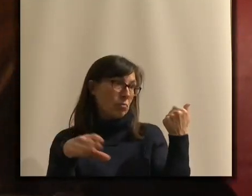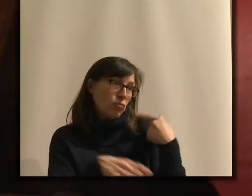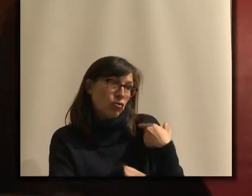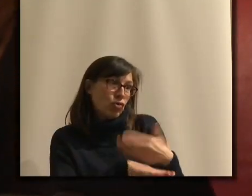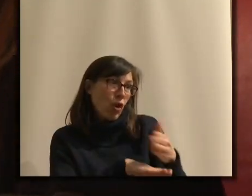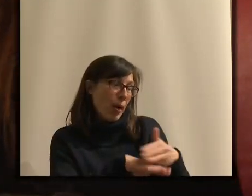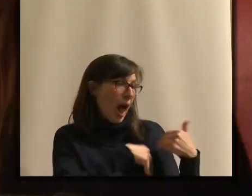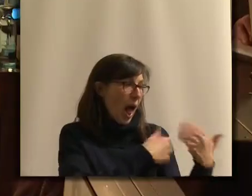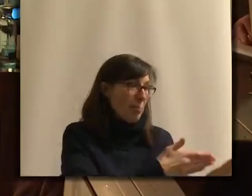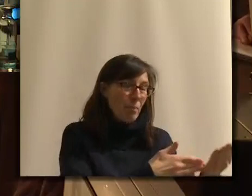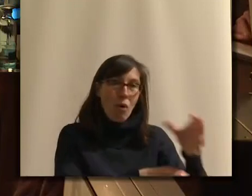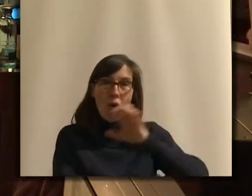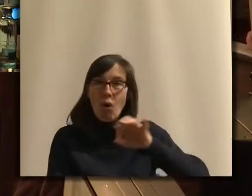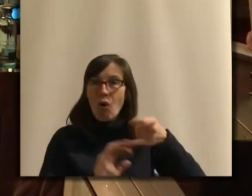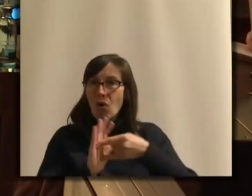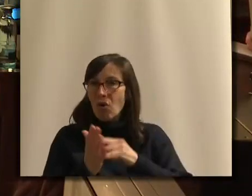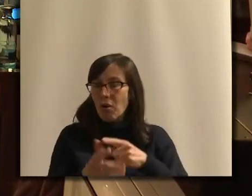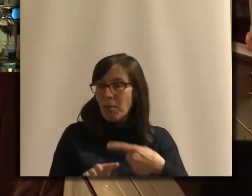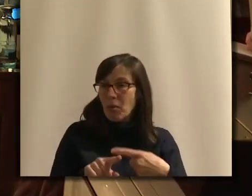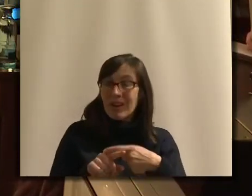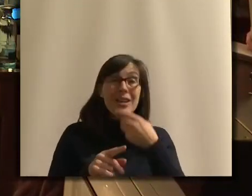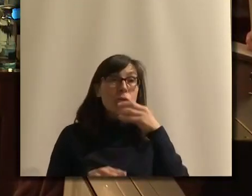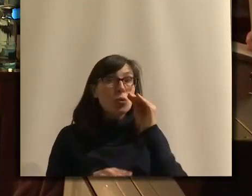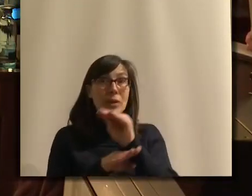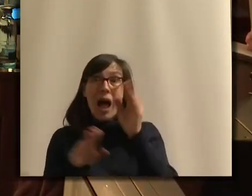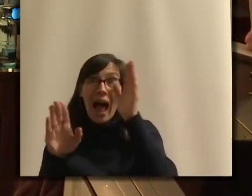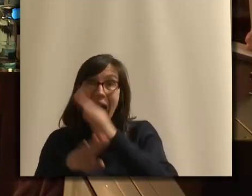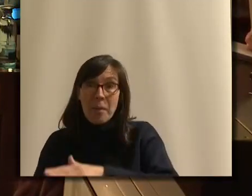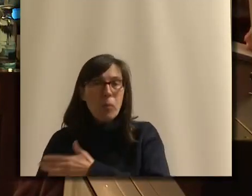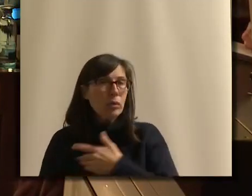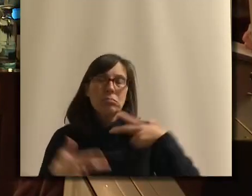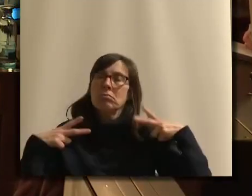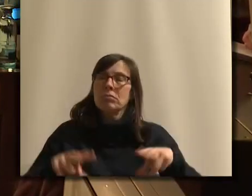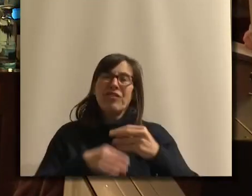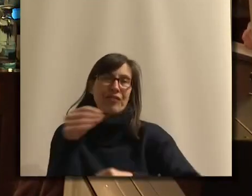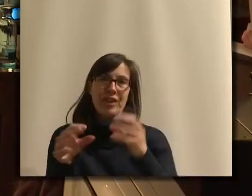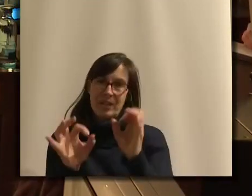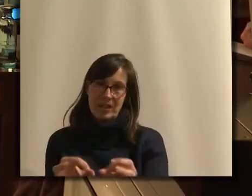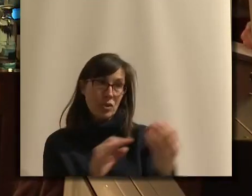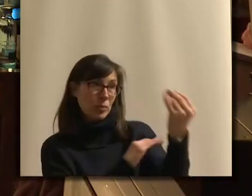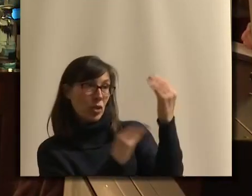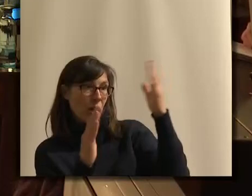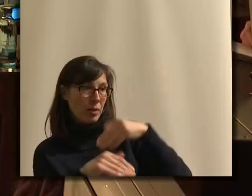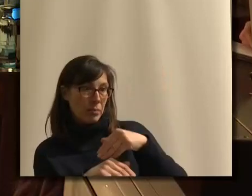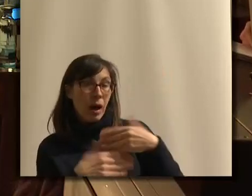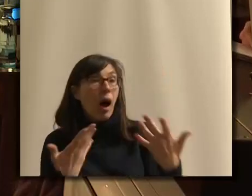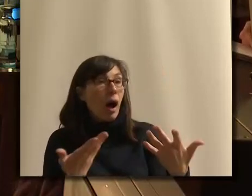banda. Per què? Perquè garantim que si no hi ha subvenció es farà igualment. i d'aquesta manera no.